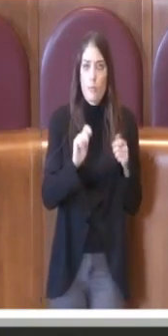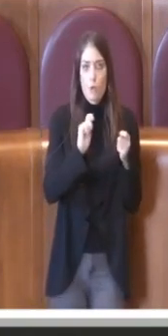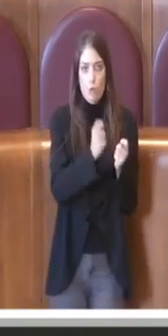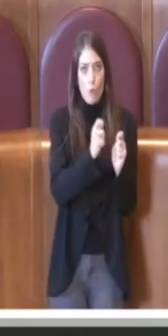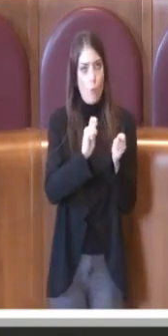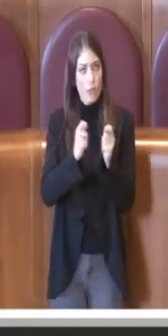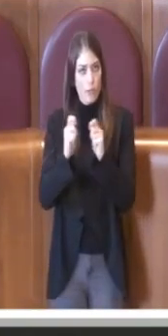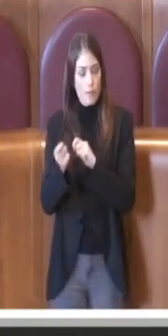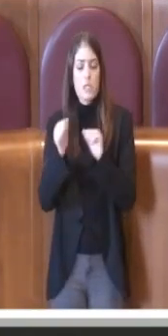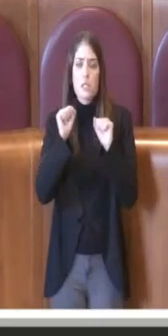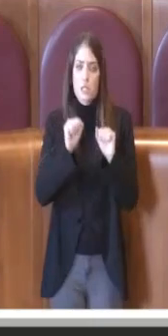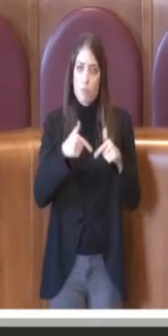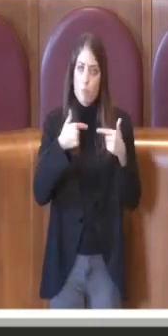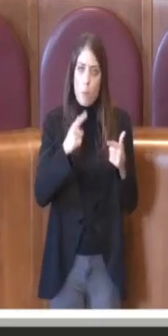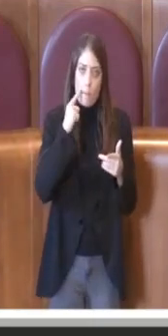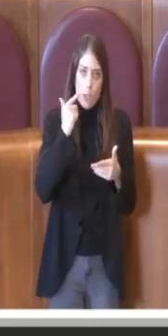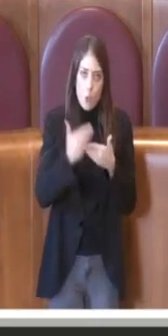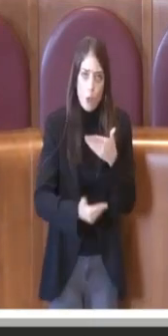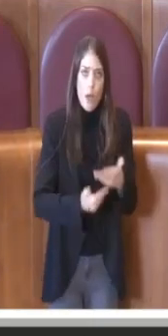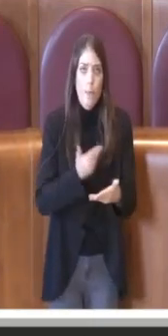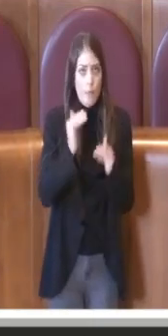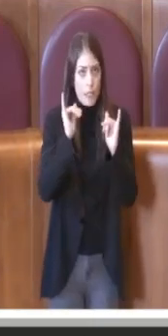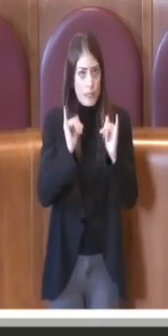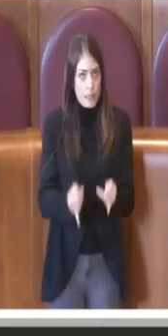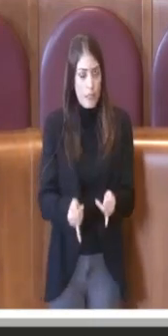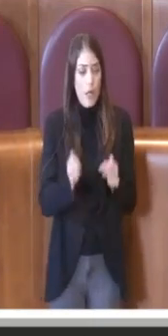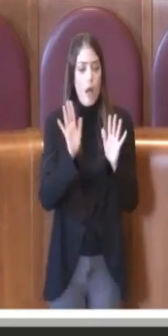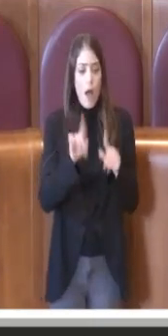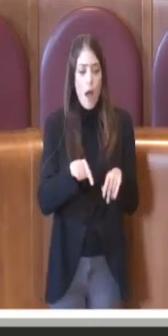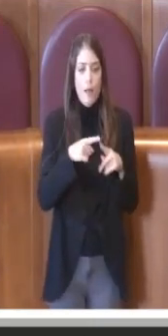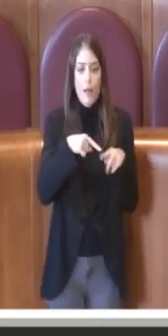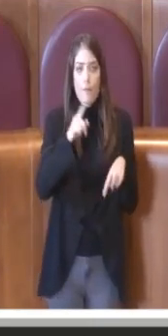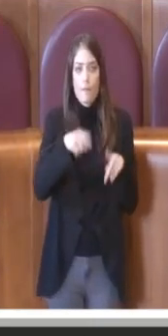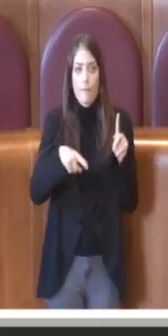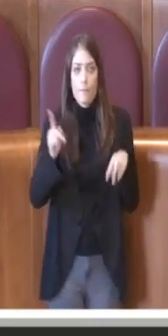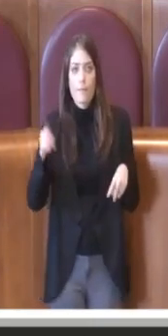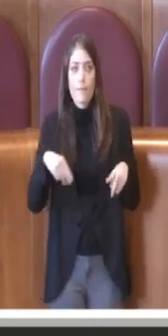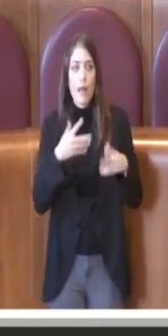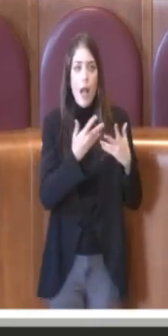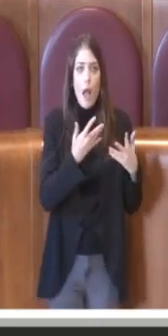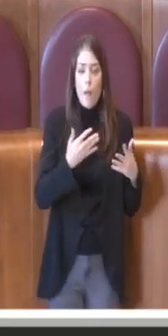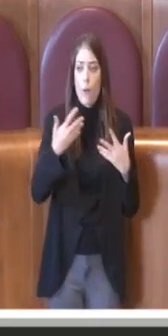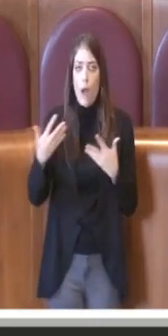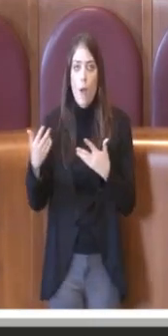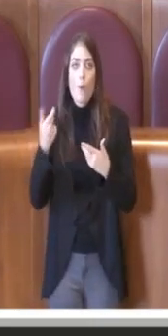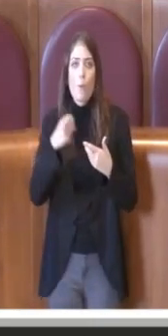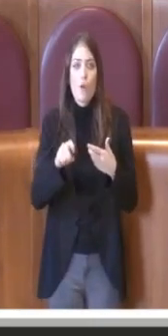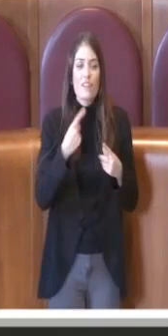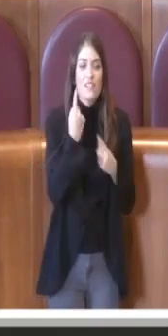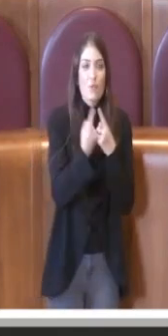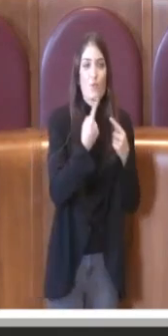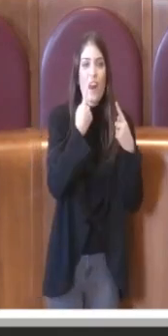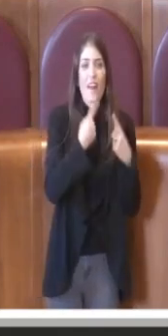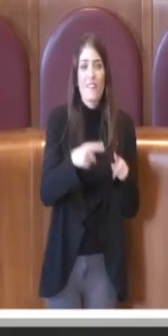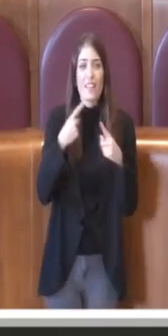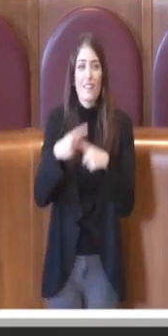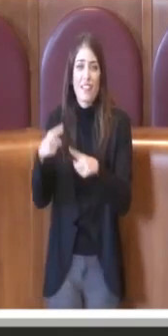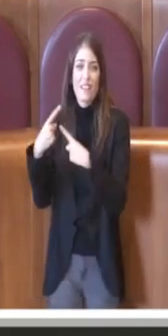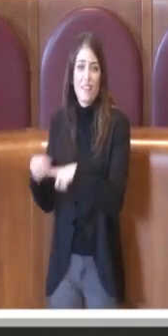si possono migliorare e sono variabili da campo a campo, perché